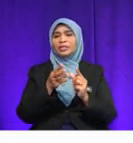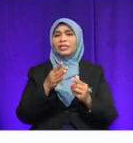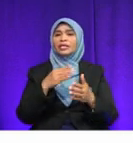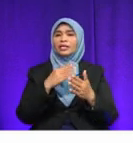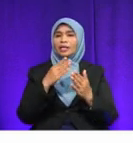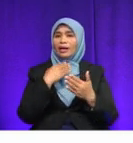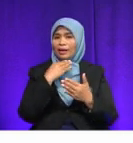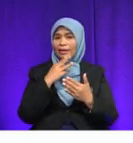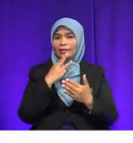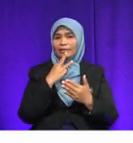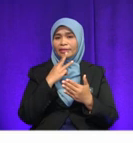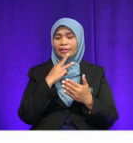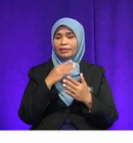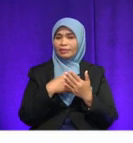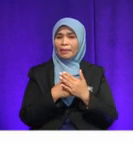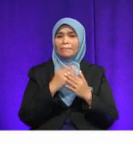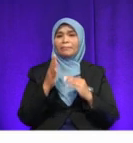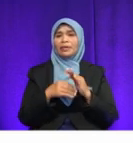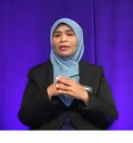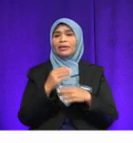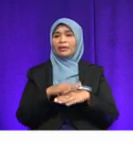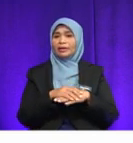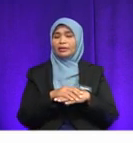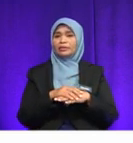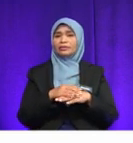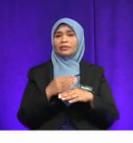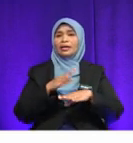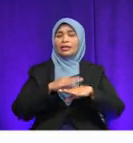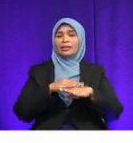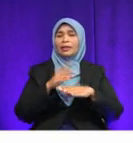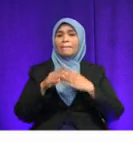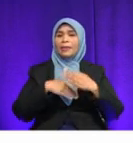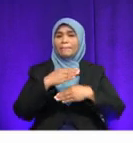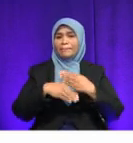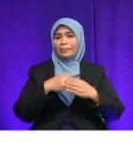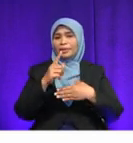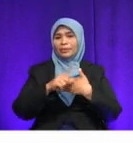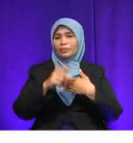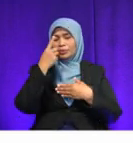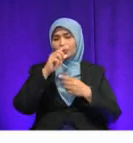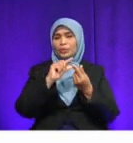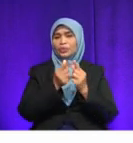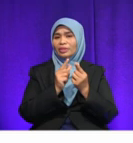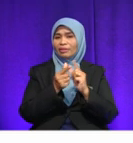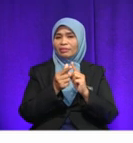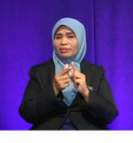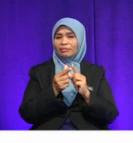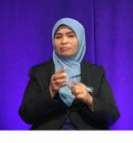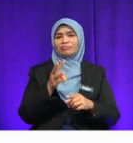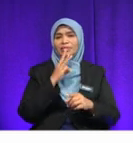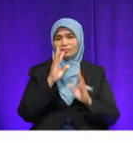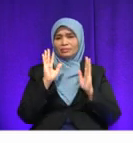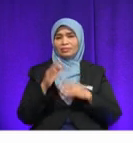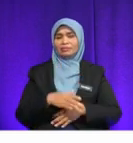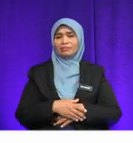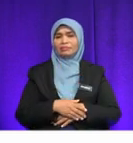keyword dia ya yaitu menyapu air ke atas pembalut luka bagi menggantikan wudhu ah